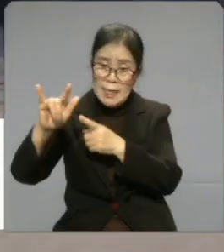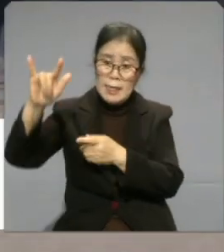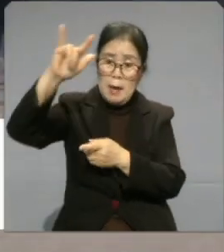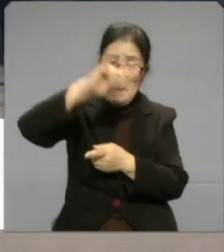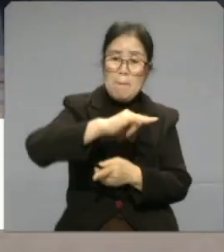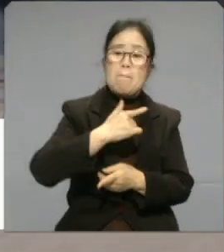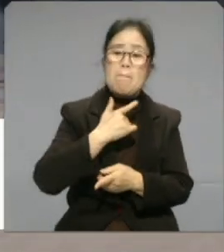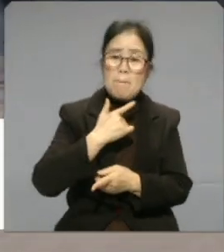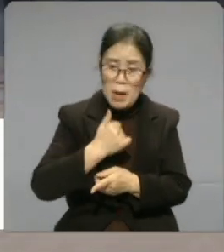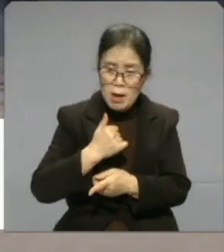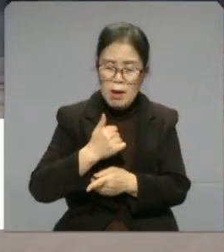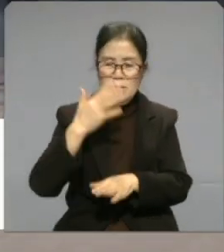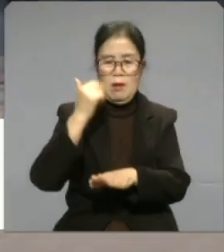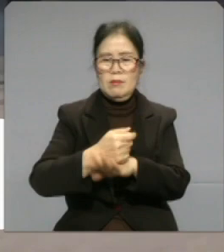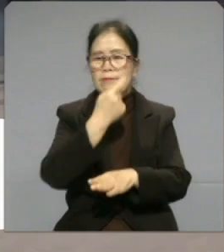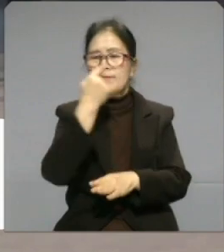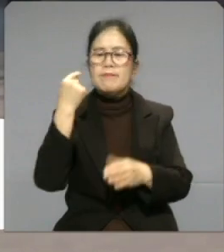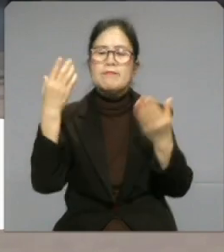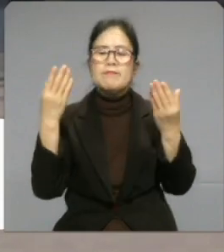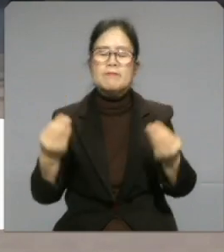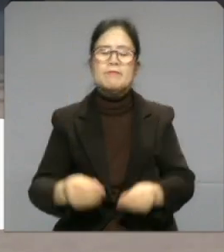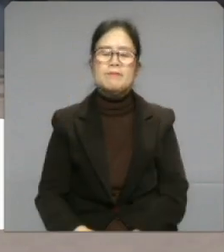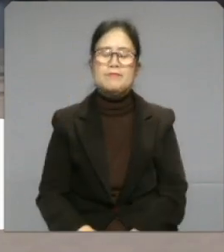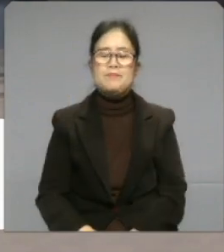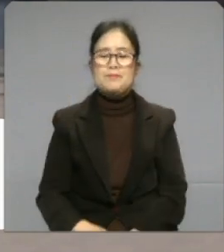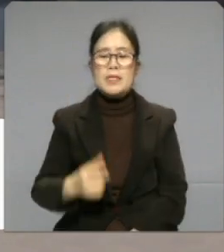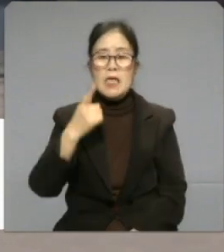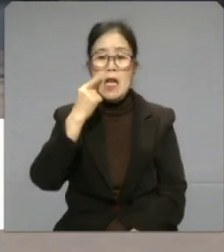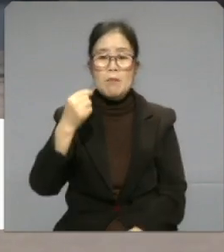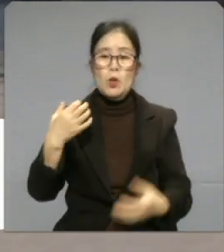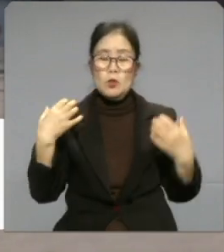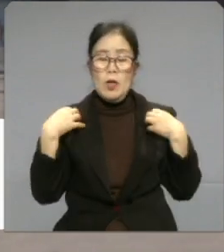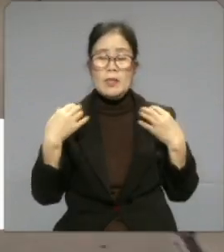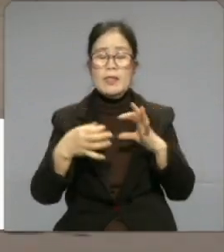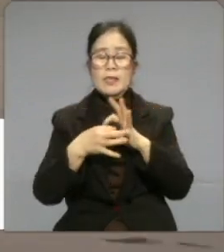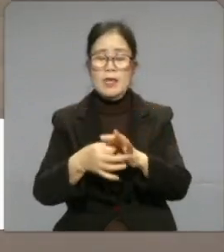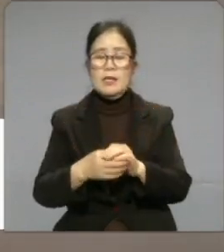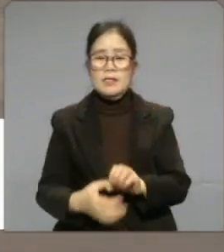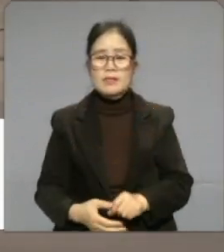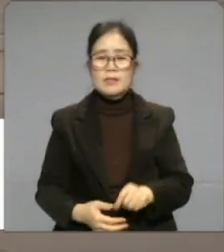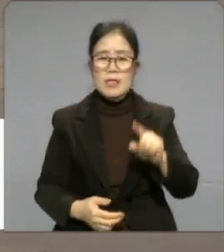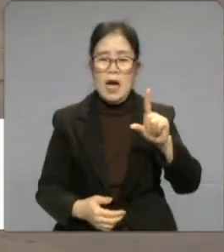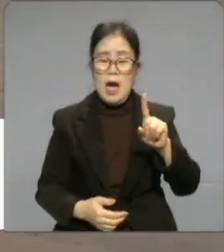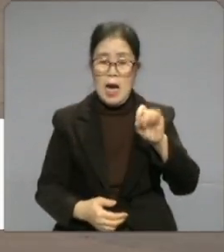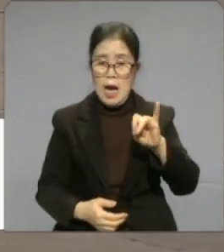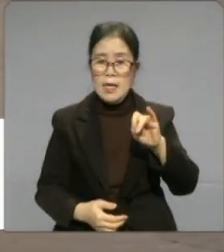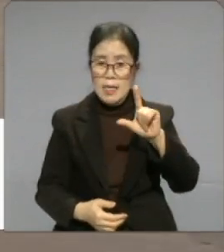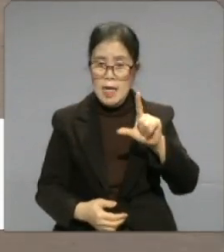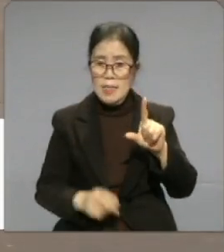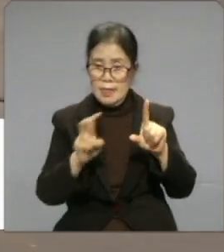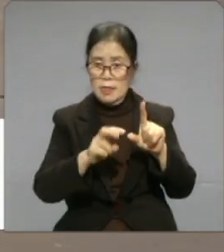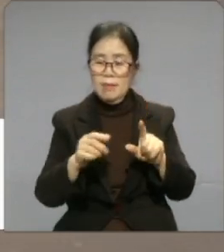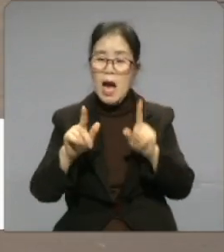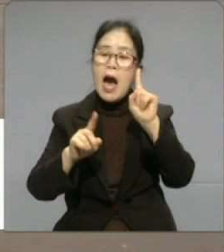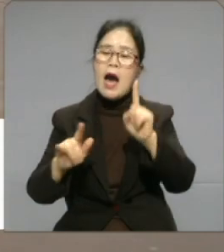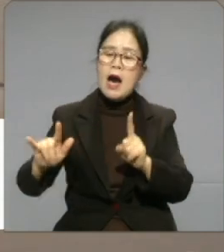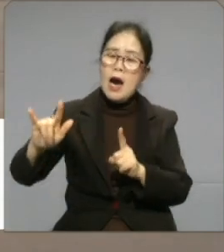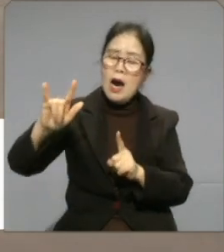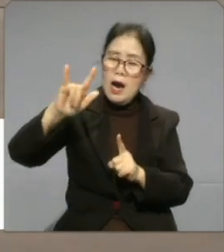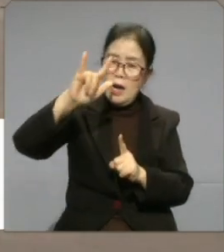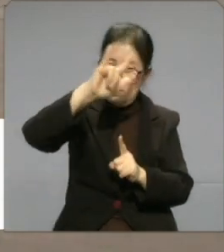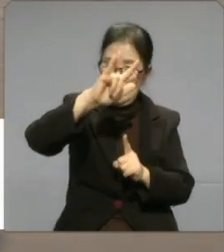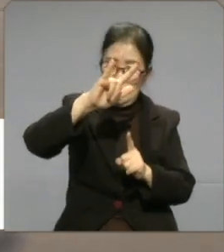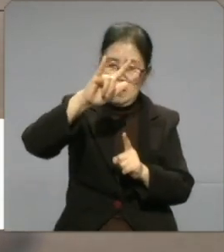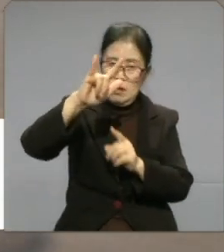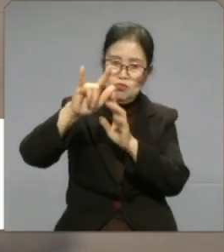사실이 뒤늦게 확인됐습니다 일본 통합 망료 간부에 따르면 아 20 한대는 지난 9일 호카이도 혼슈 서쪽으로